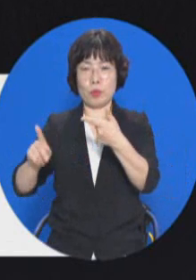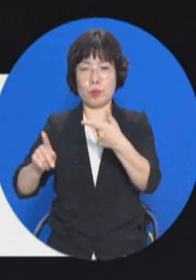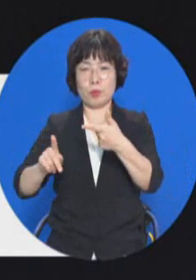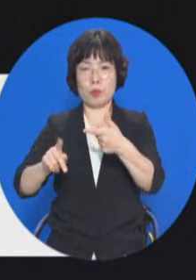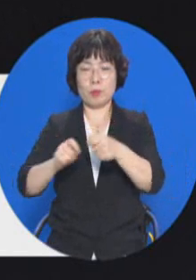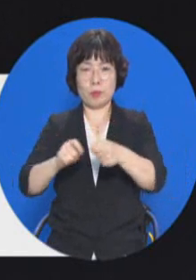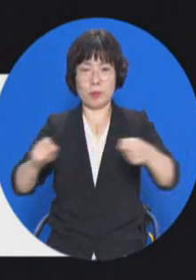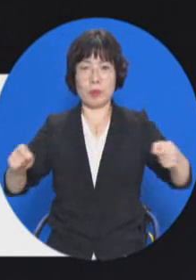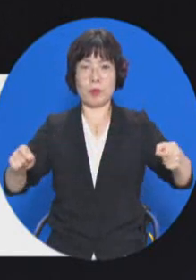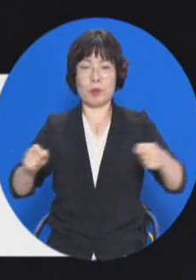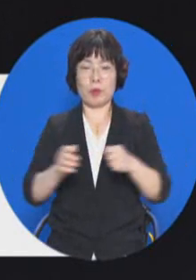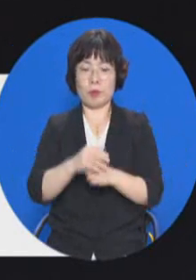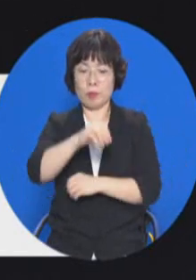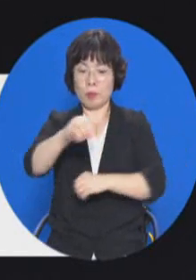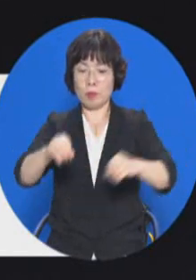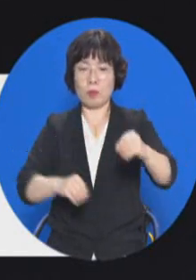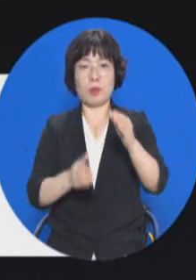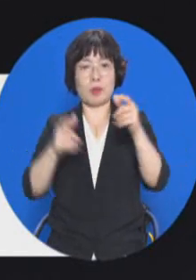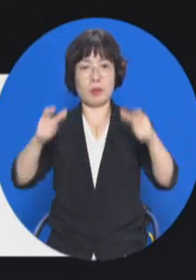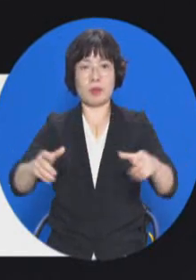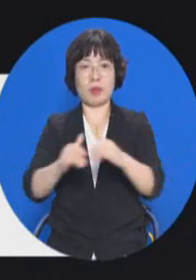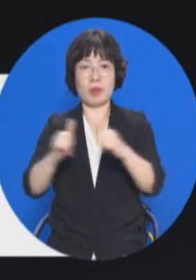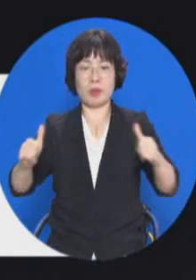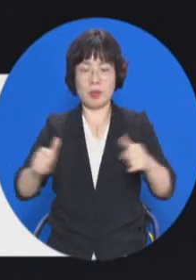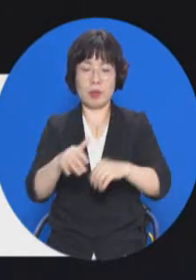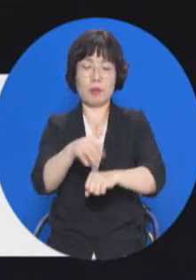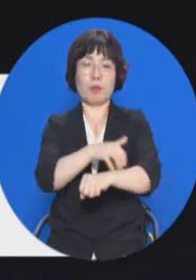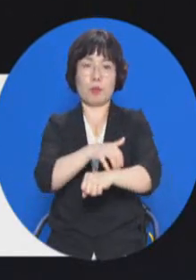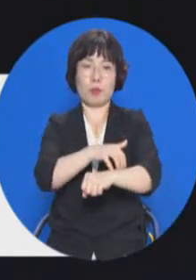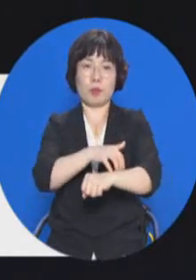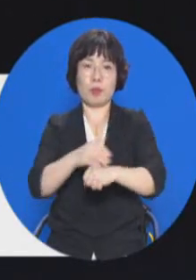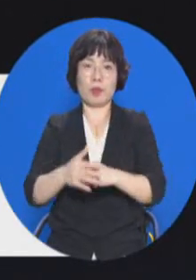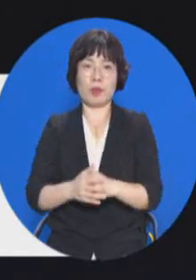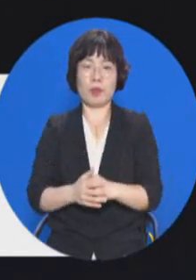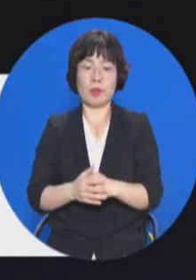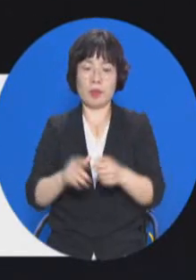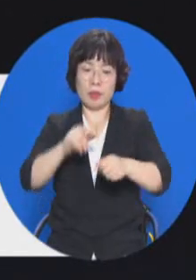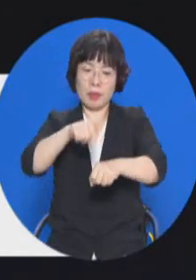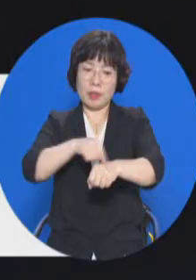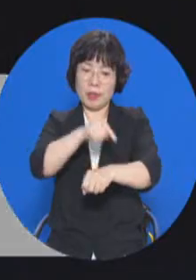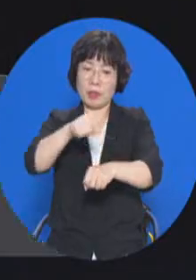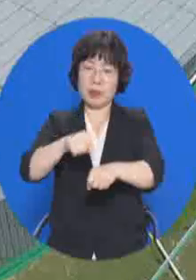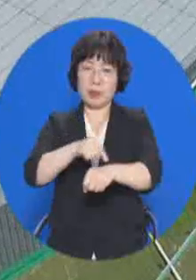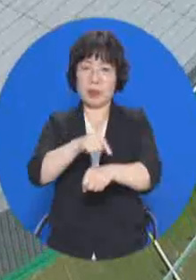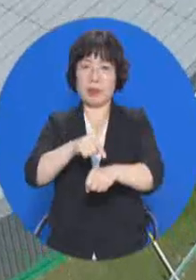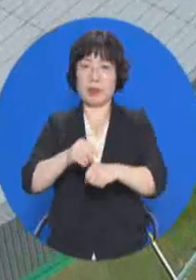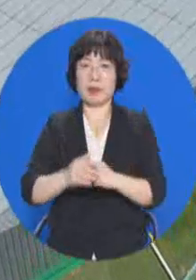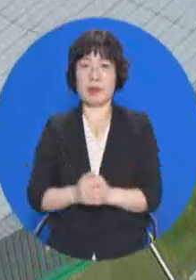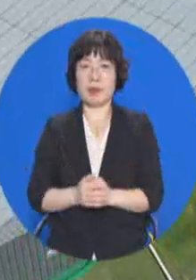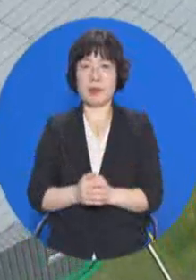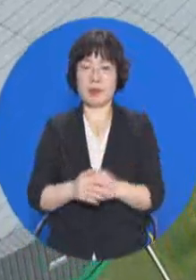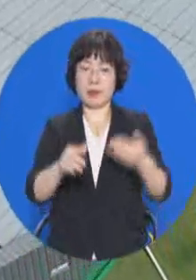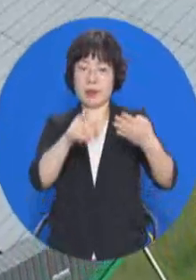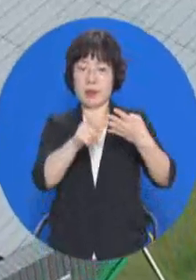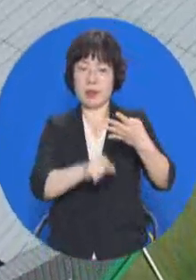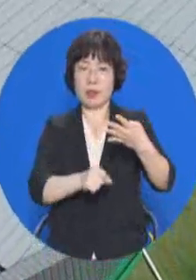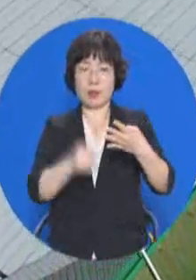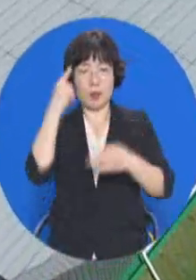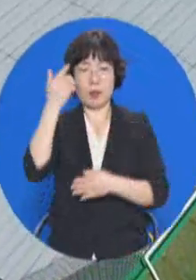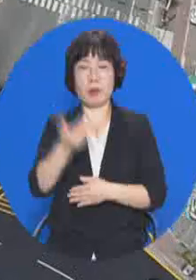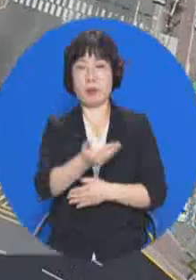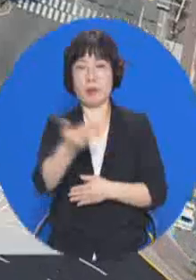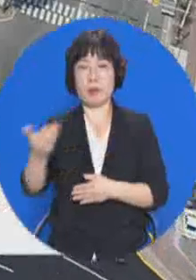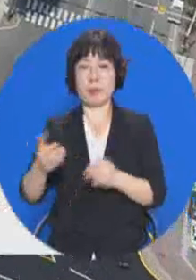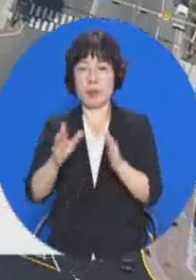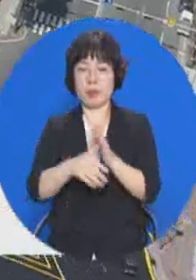납니다. 오히려 주민들이 가는데 더 많은 불편과 더 많은 시간 초래와. 지난 4월 실시된